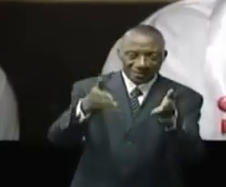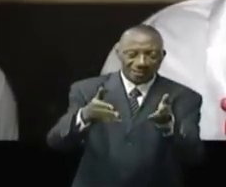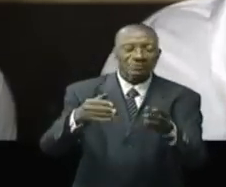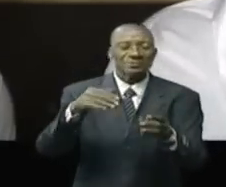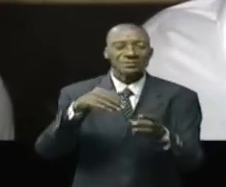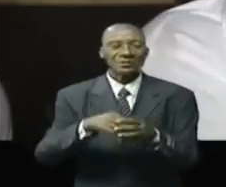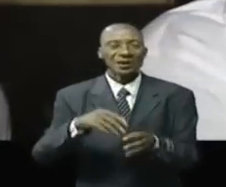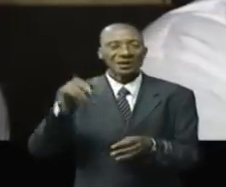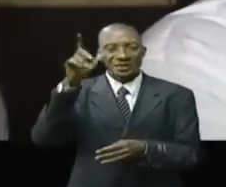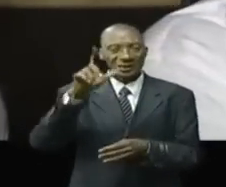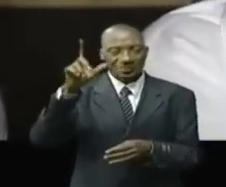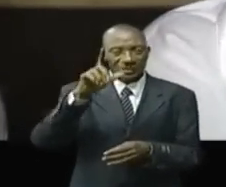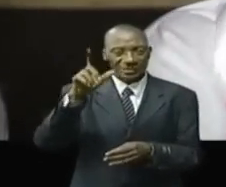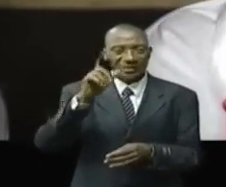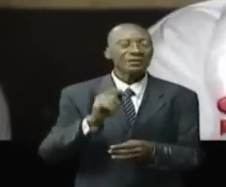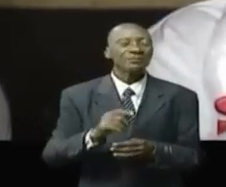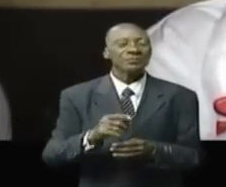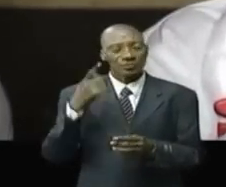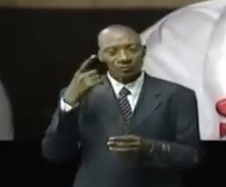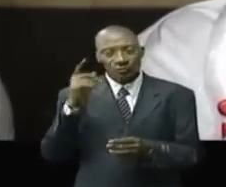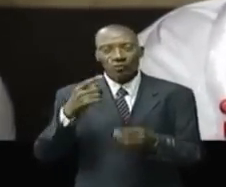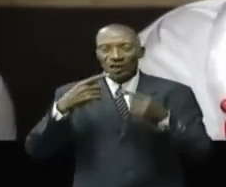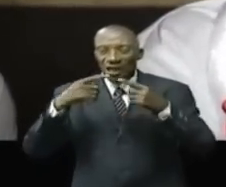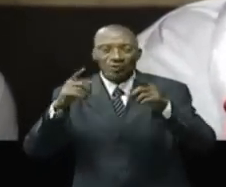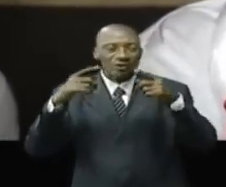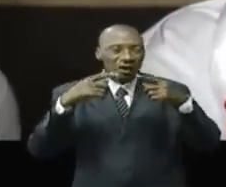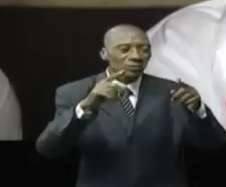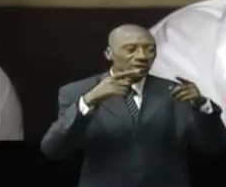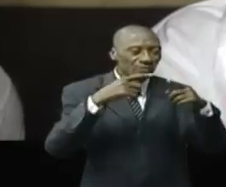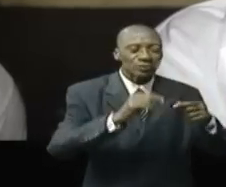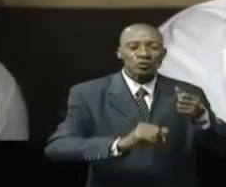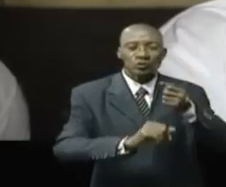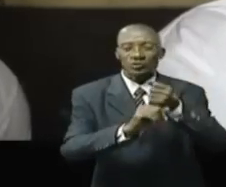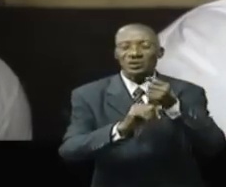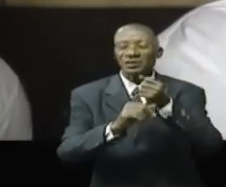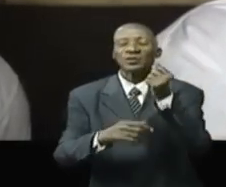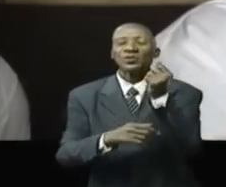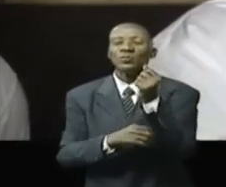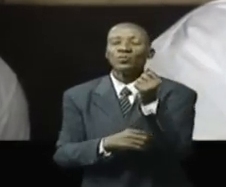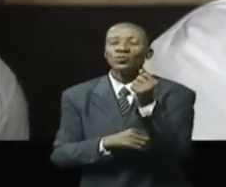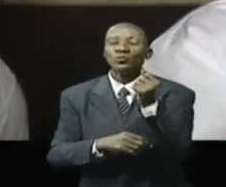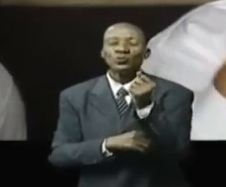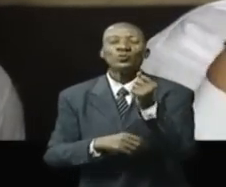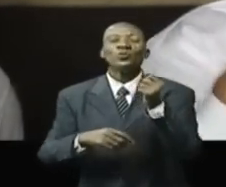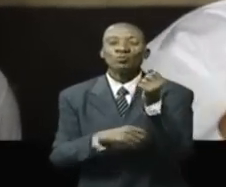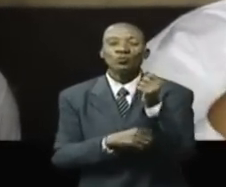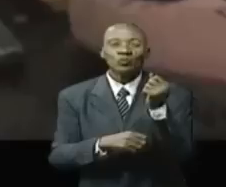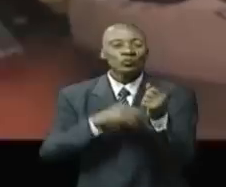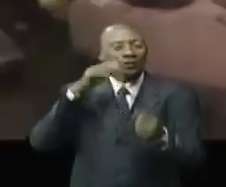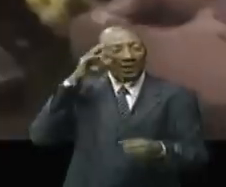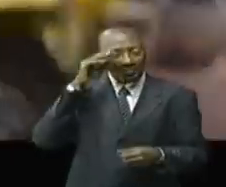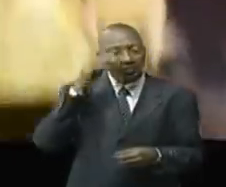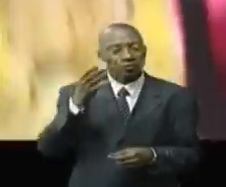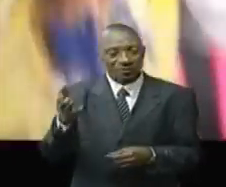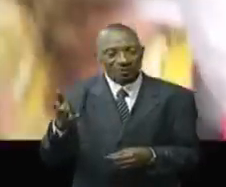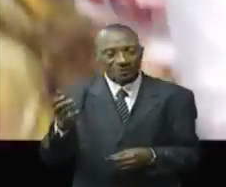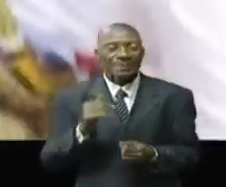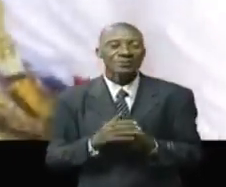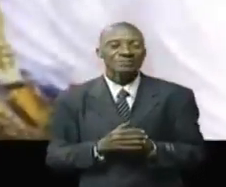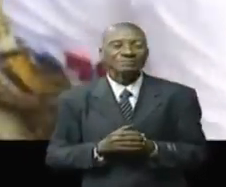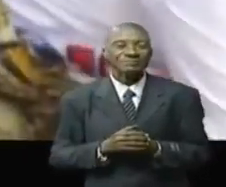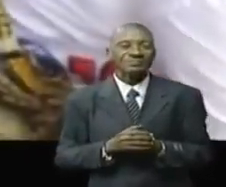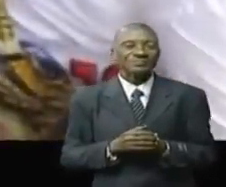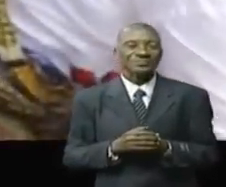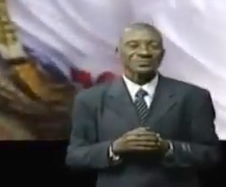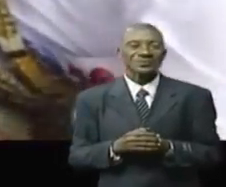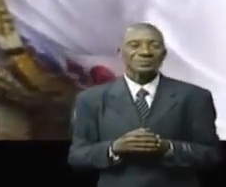pour sensibiliser cette catégorie de vulnérables et les soutenir en leur apportant un sourire à travers les repas